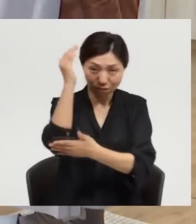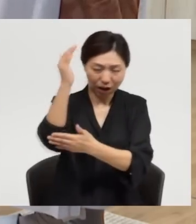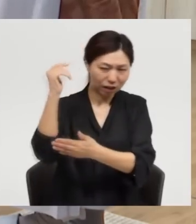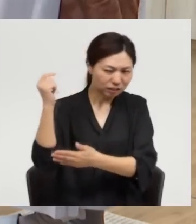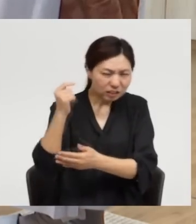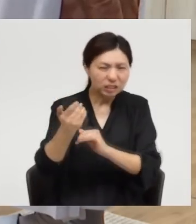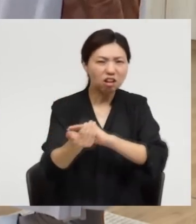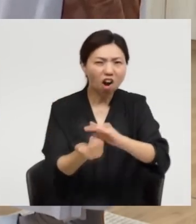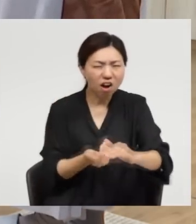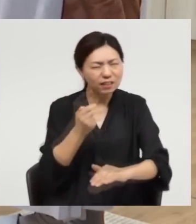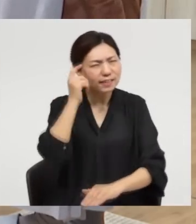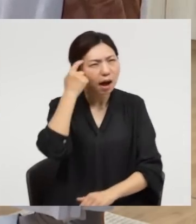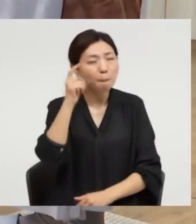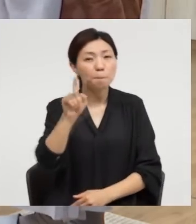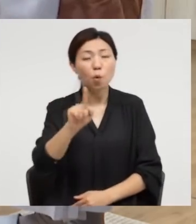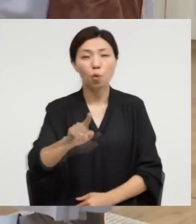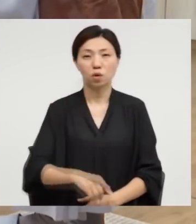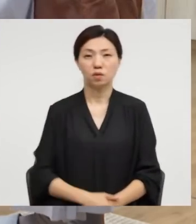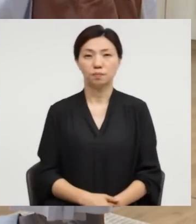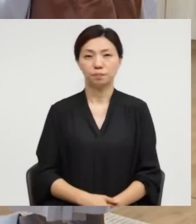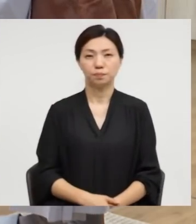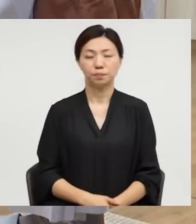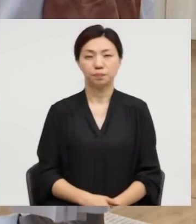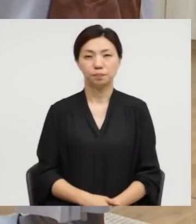스님 말씀을 듣기 전에는